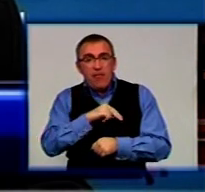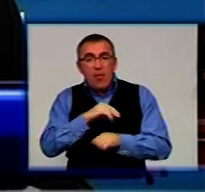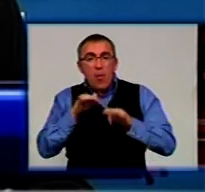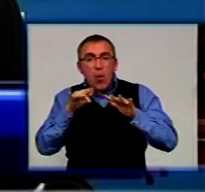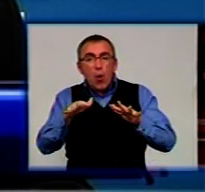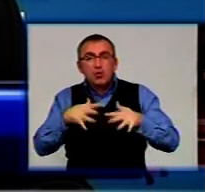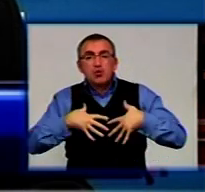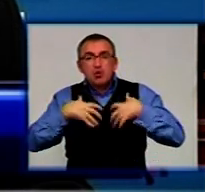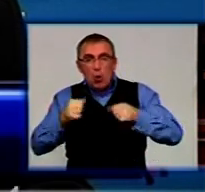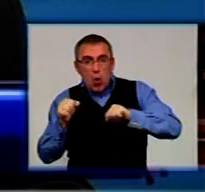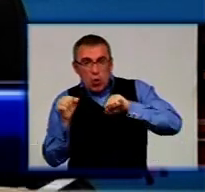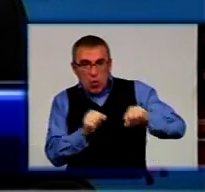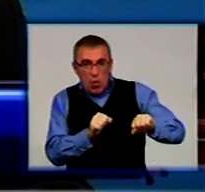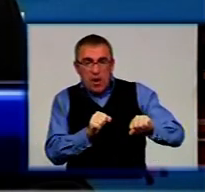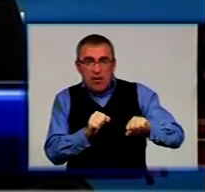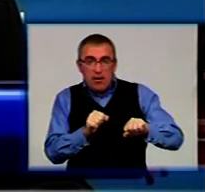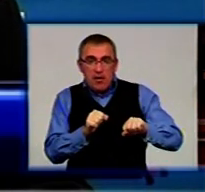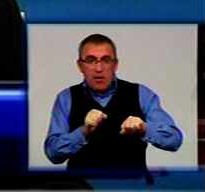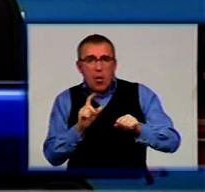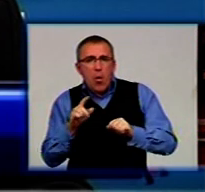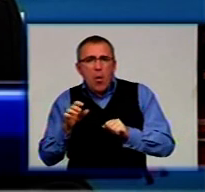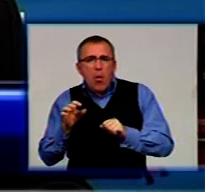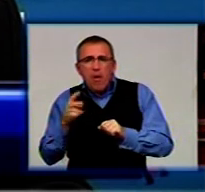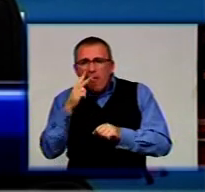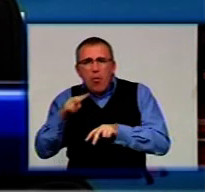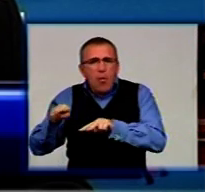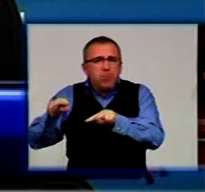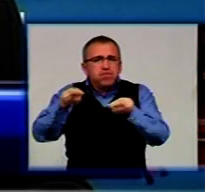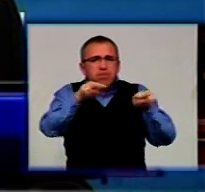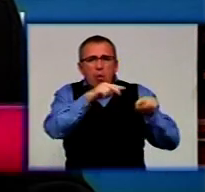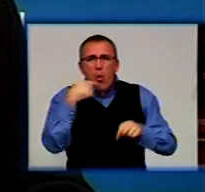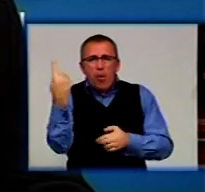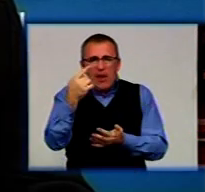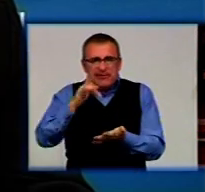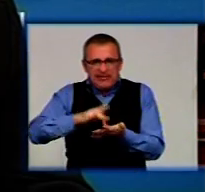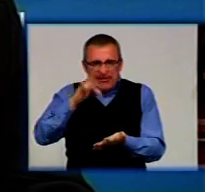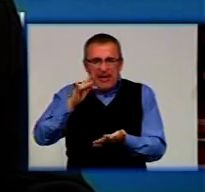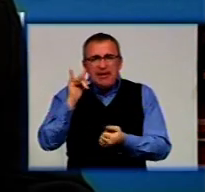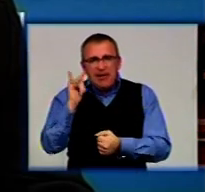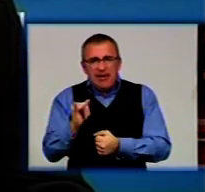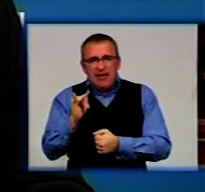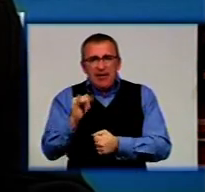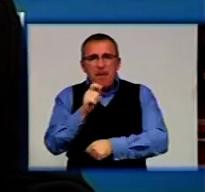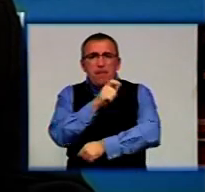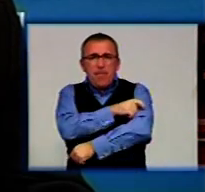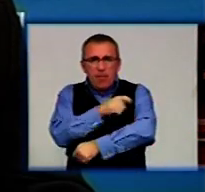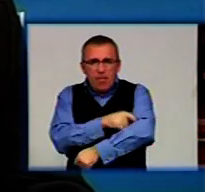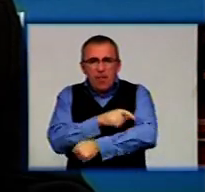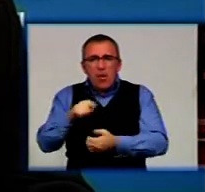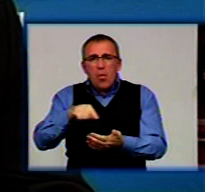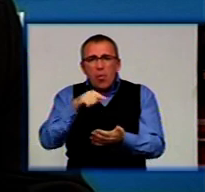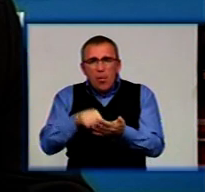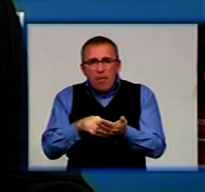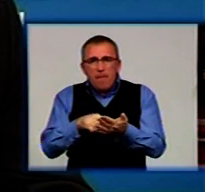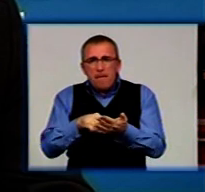охорони здоров'я, вони об'їжджали обласний центр і не тільки обласний центр. Це такий патруль працював у містах